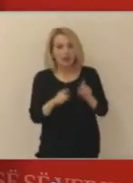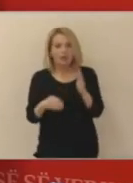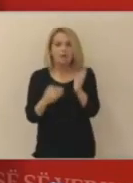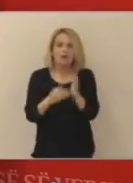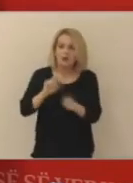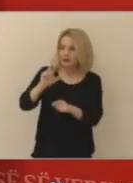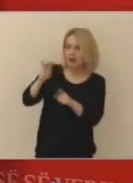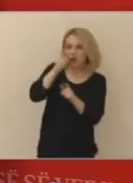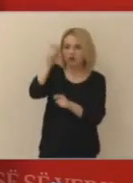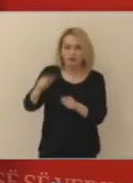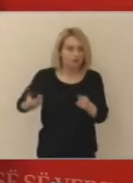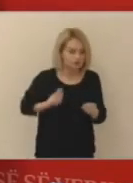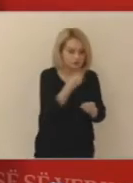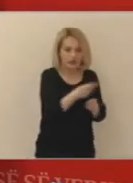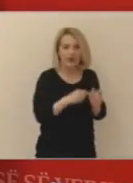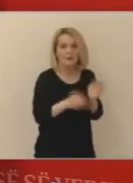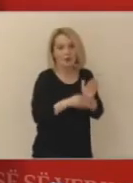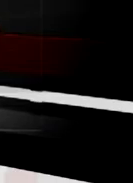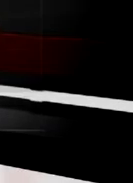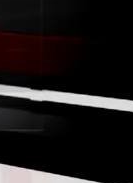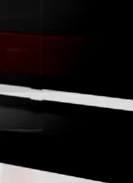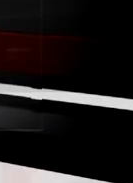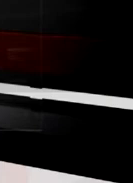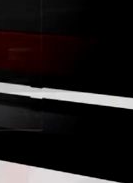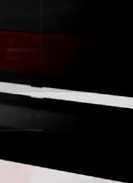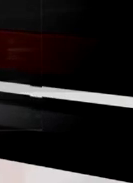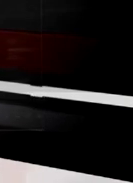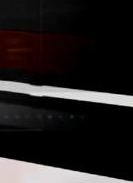се грижи за нив и овој тип на дозволи ги издаваме ние.